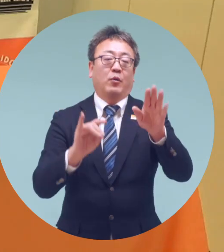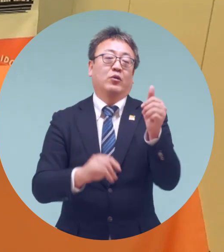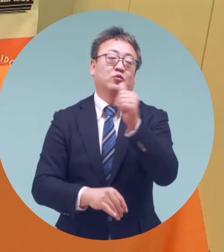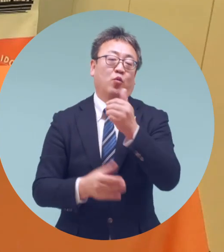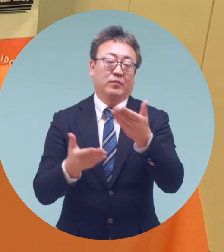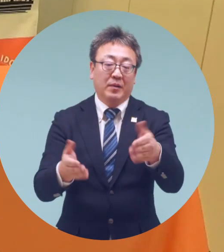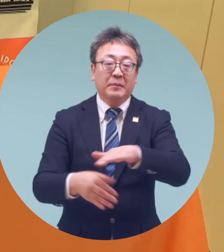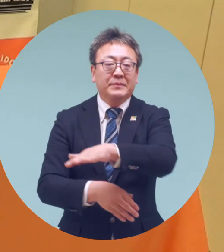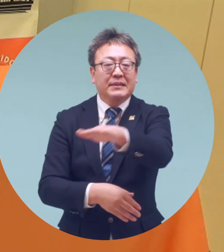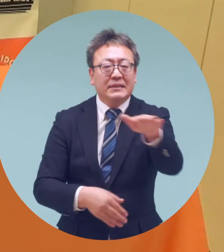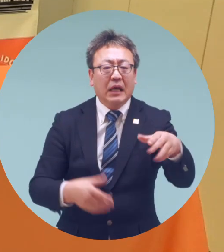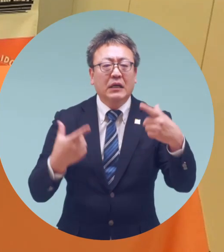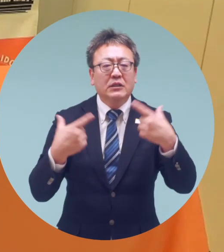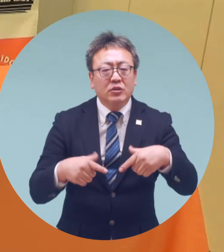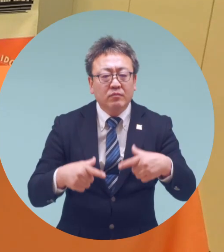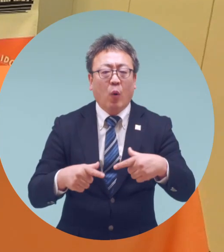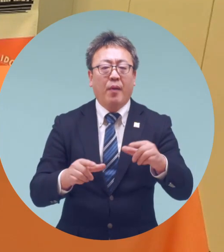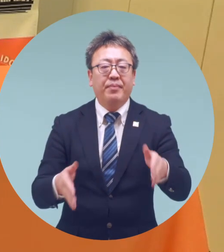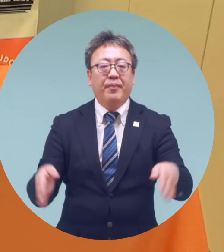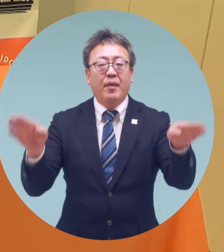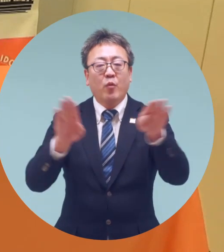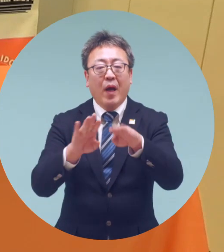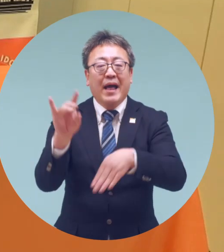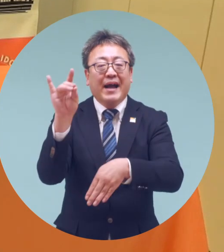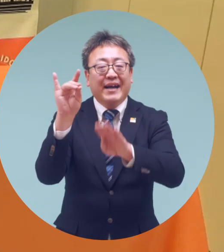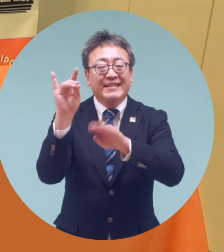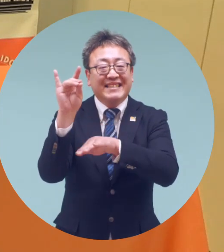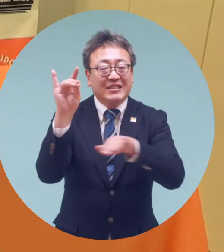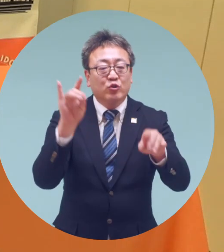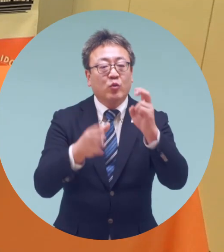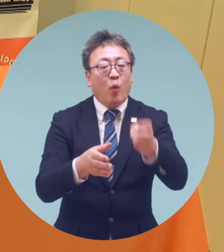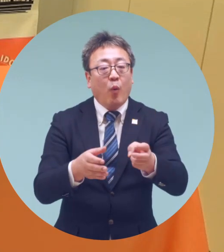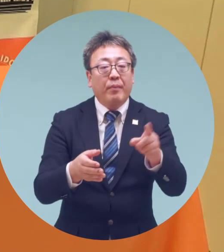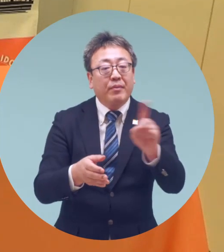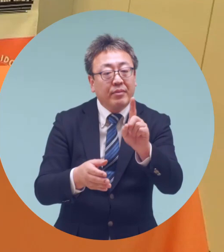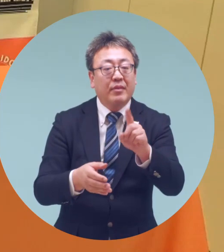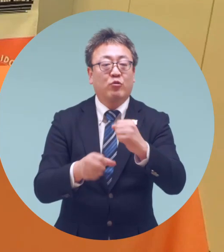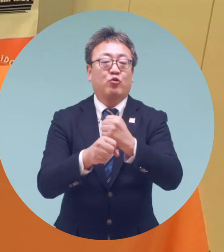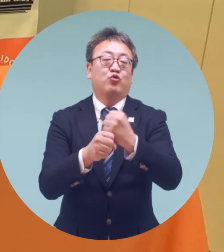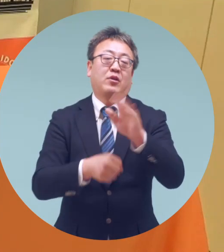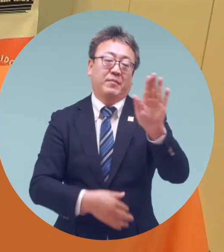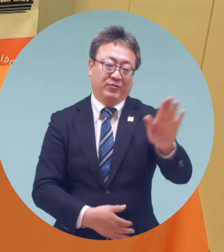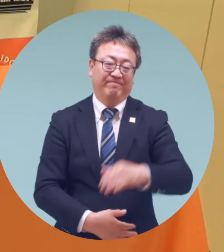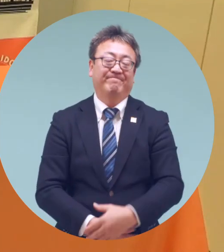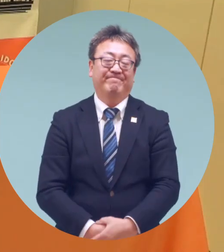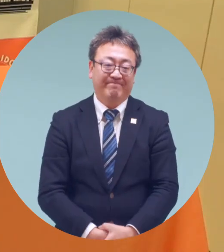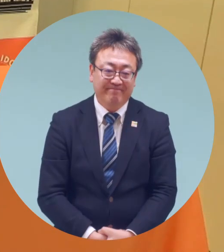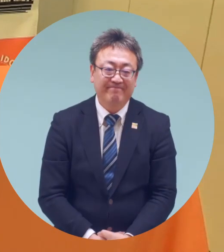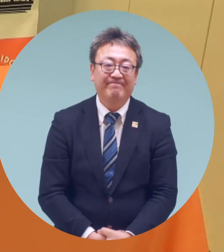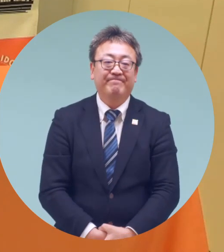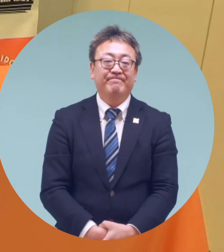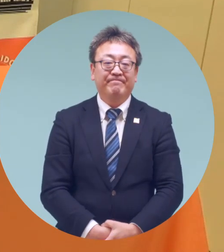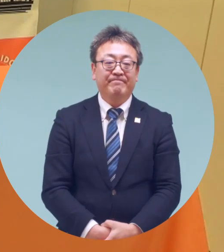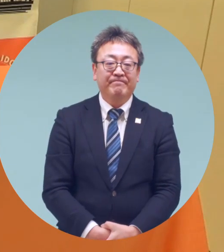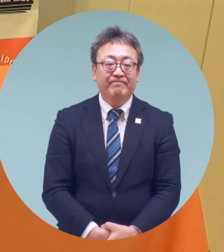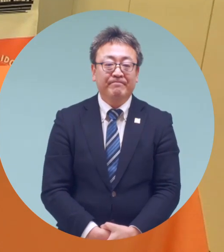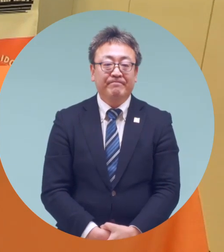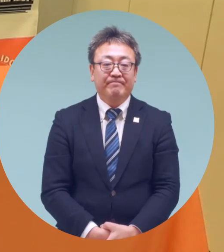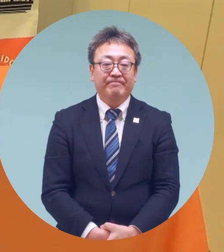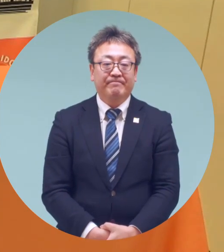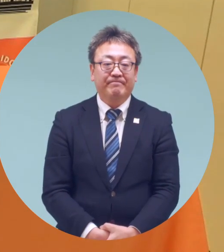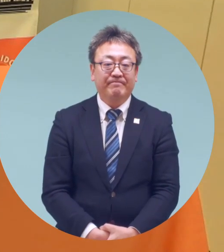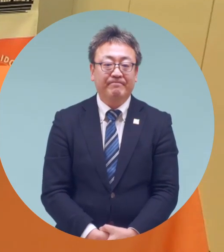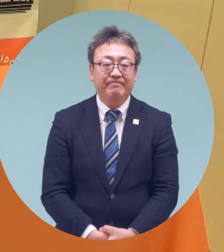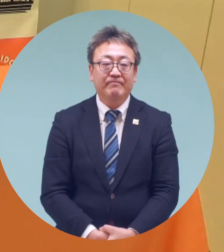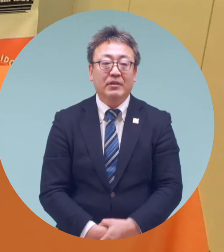。皆さんが普段使っている建物は建築基準法に基づいて建てられています。この法律を守ること